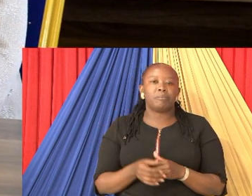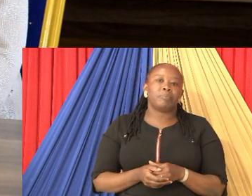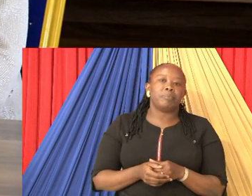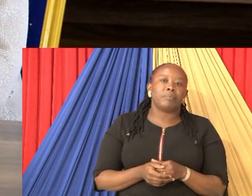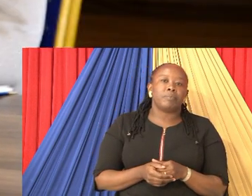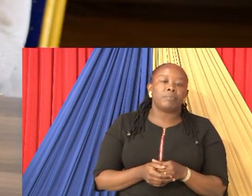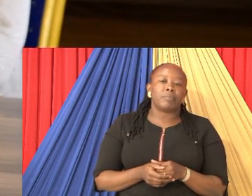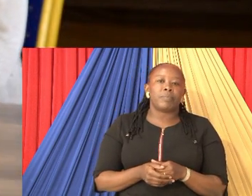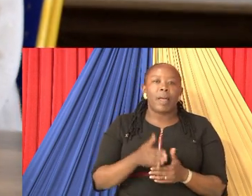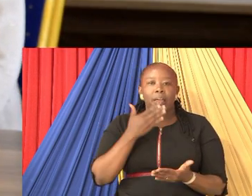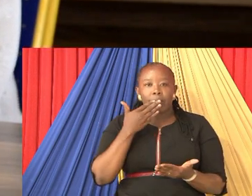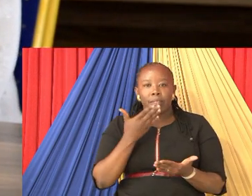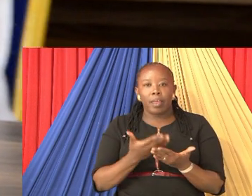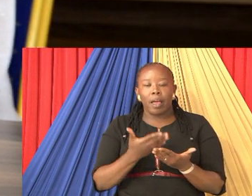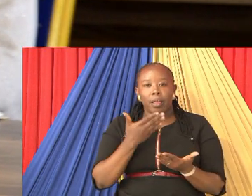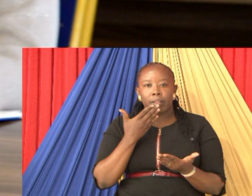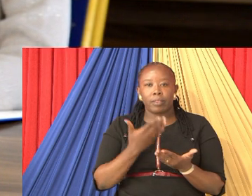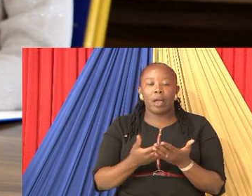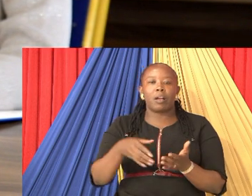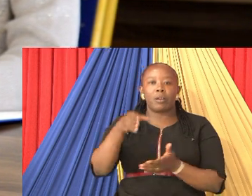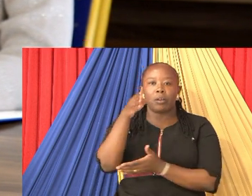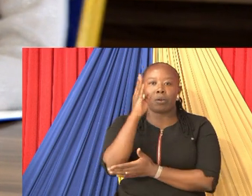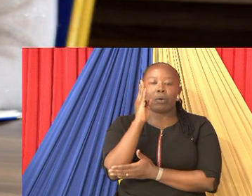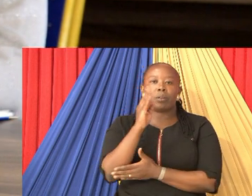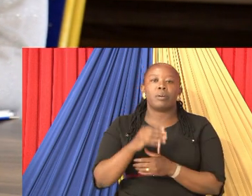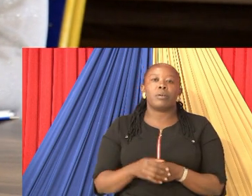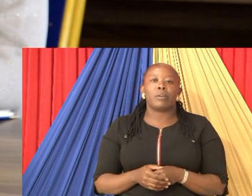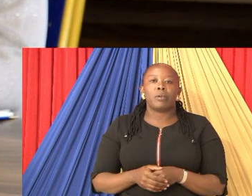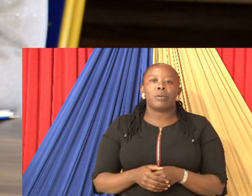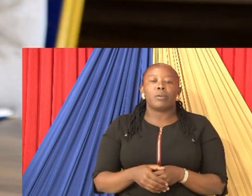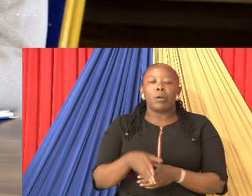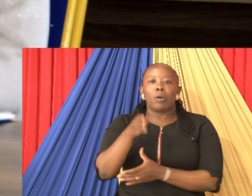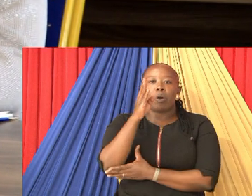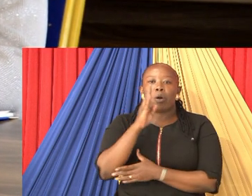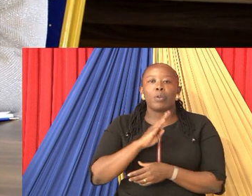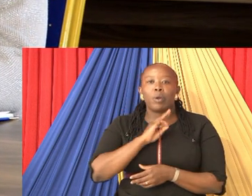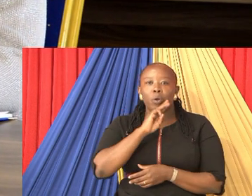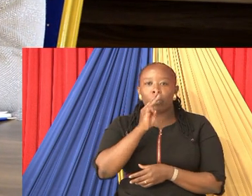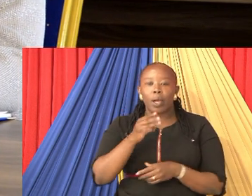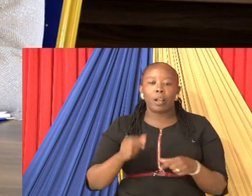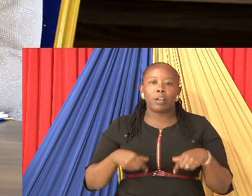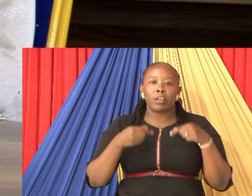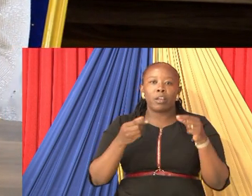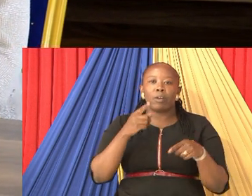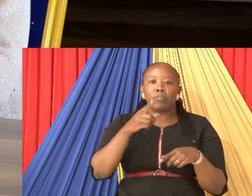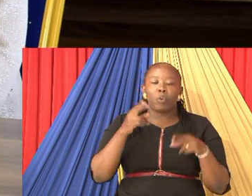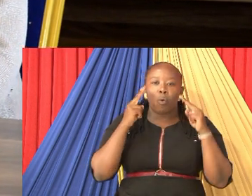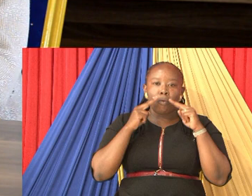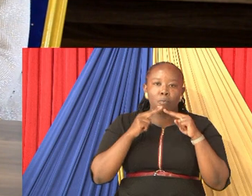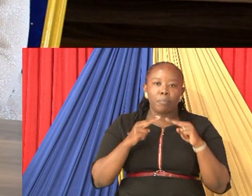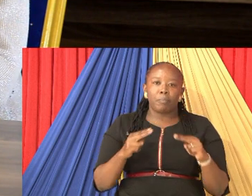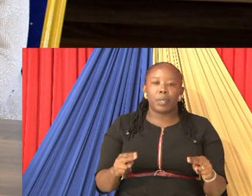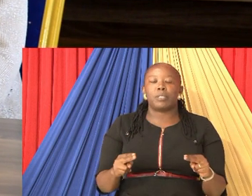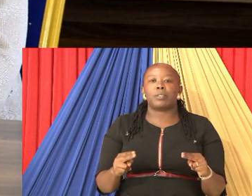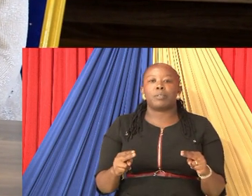hali, amani ya Mungu ipitayo fahamu zote itakuwa ni faida kwako ama